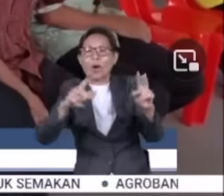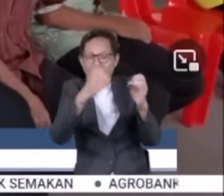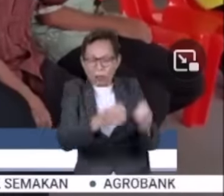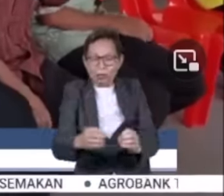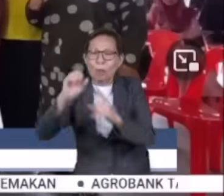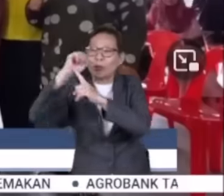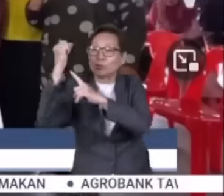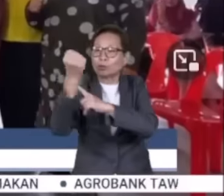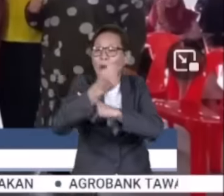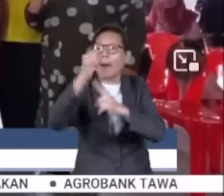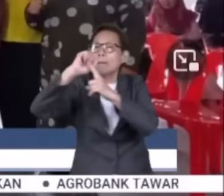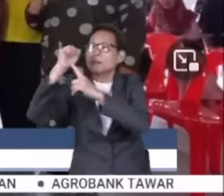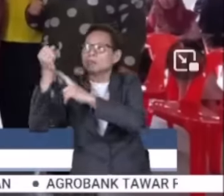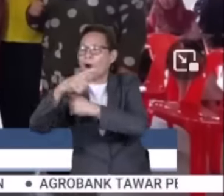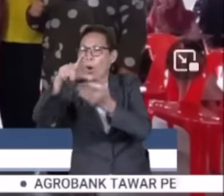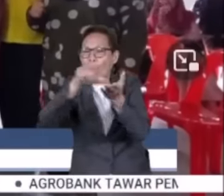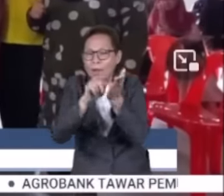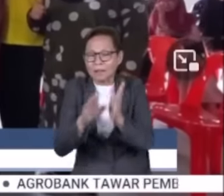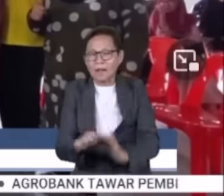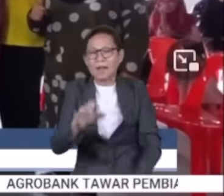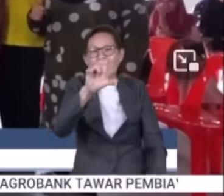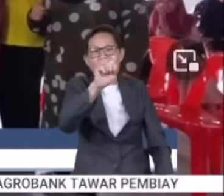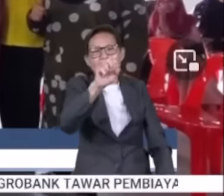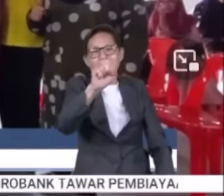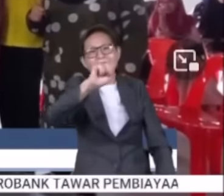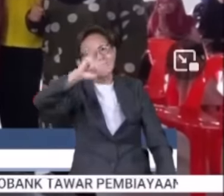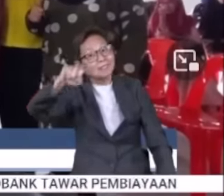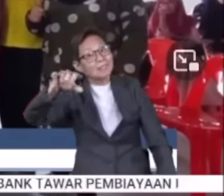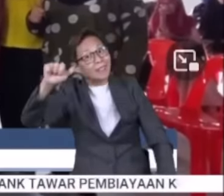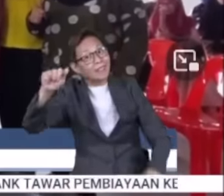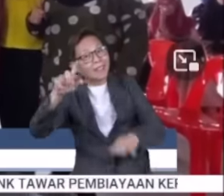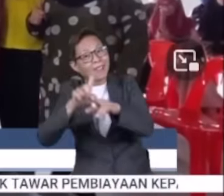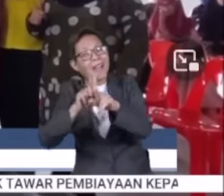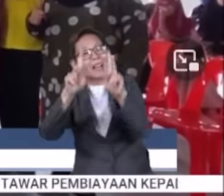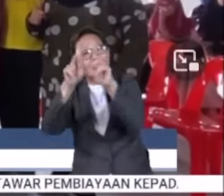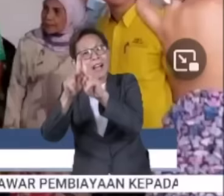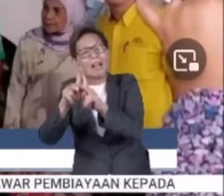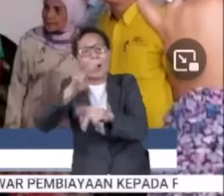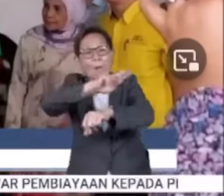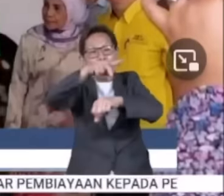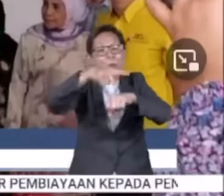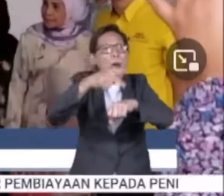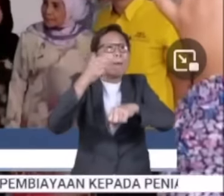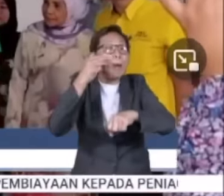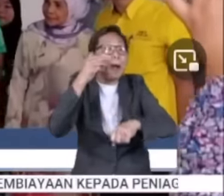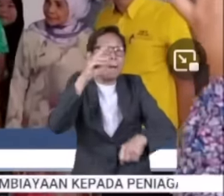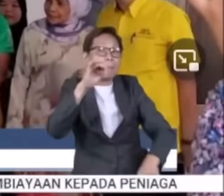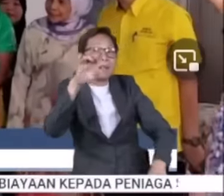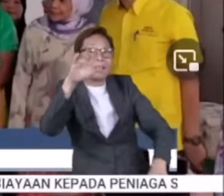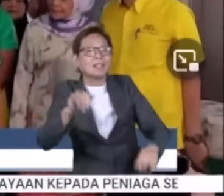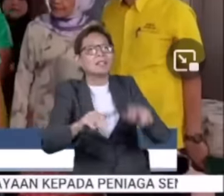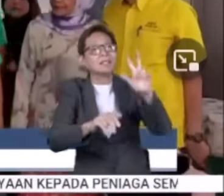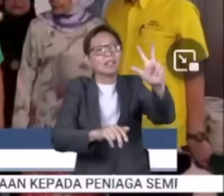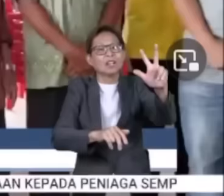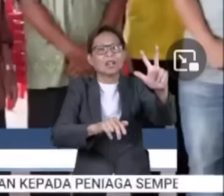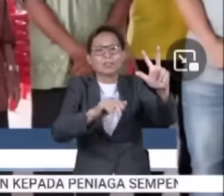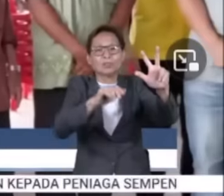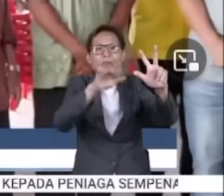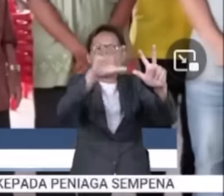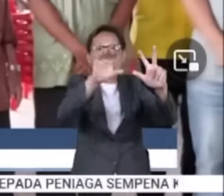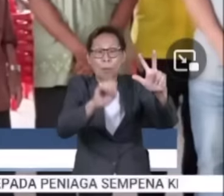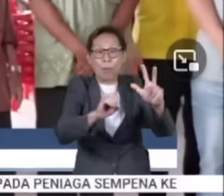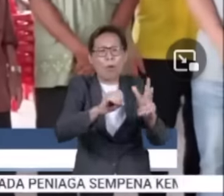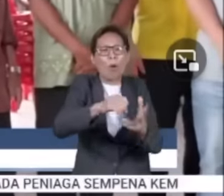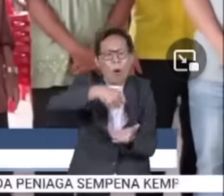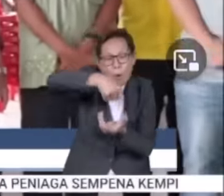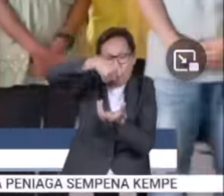Persekutuan Persatuan-Persatuan Wartawan Sarawak FSJA di Kampung Pulau Melayu Miri. Sebanyak 350 pek bubur lambuk